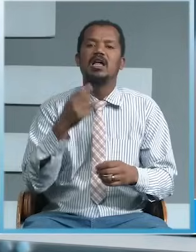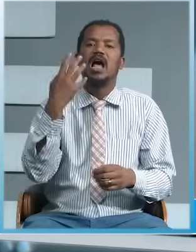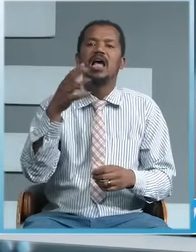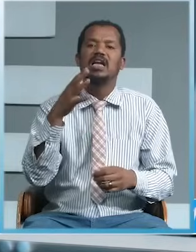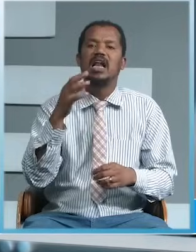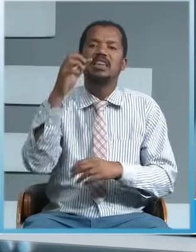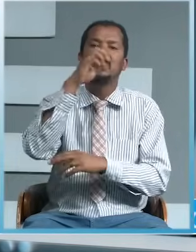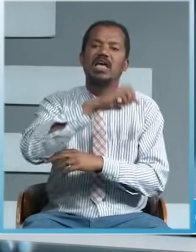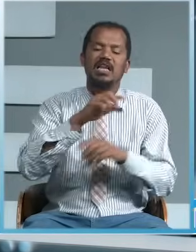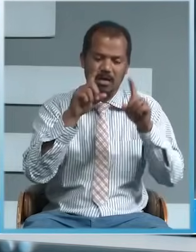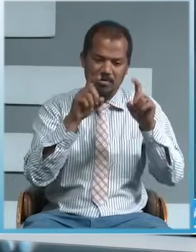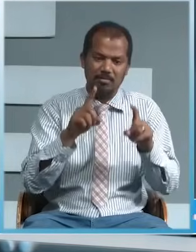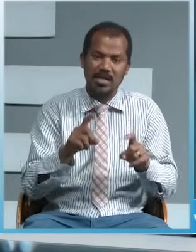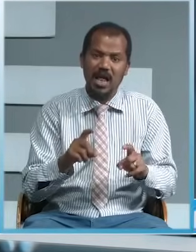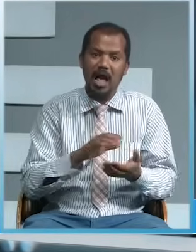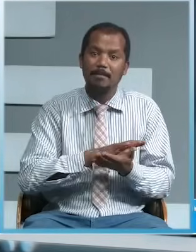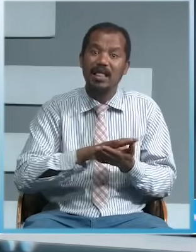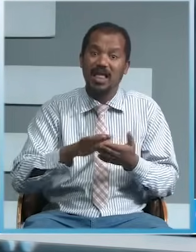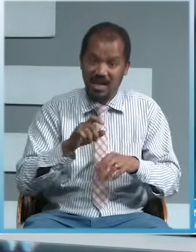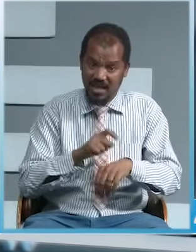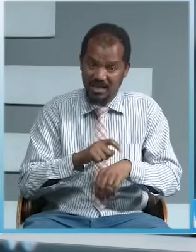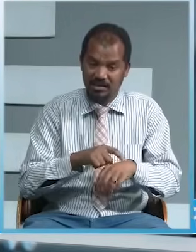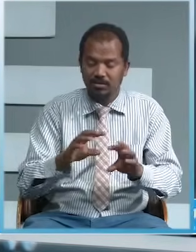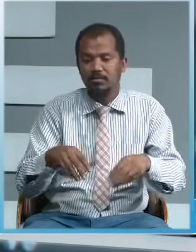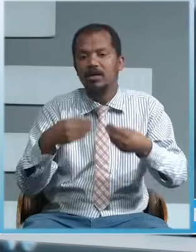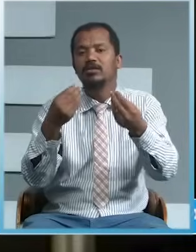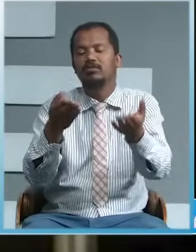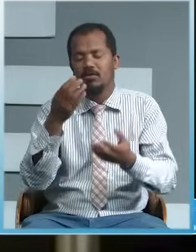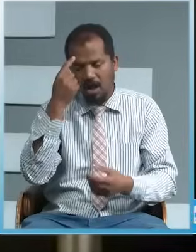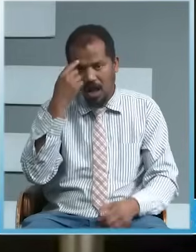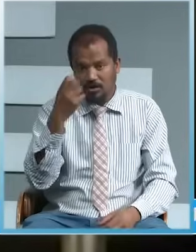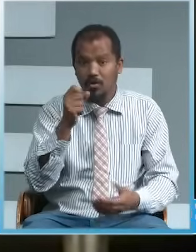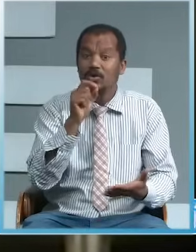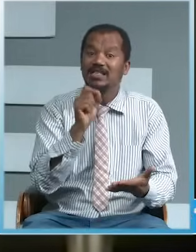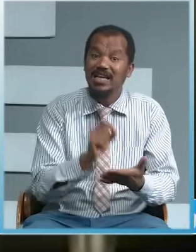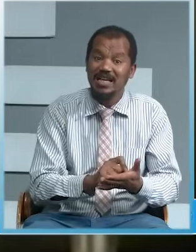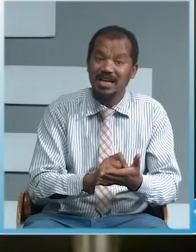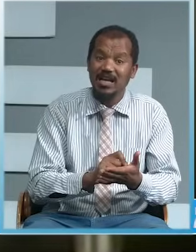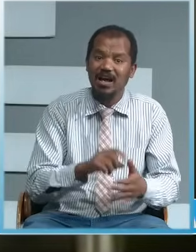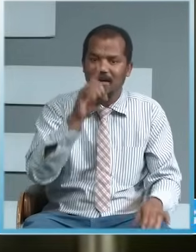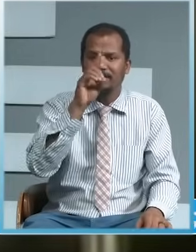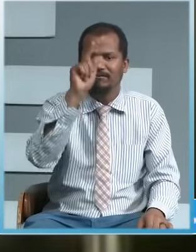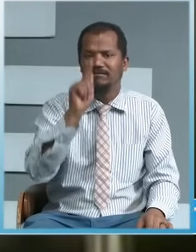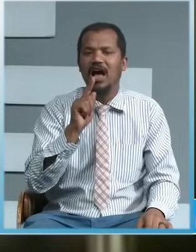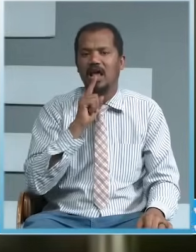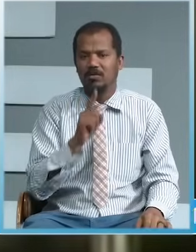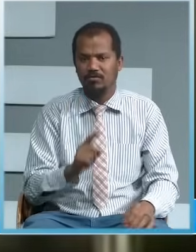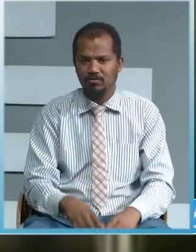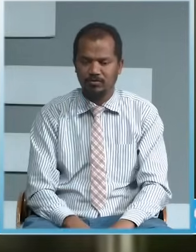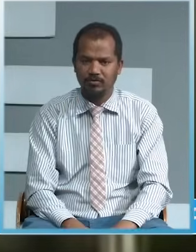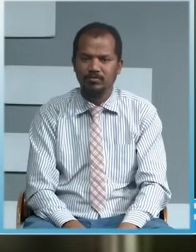ለፖሊስ 14 ቀን የምርመራ ማጣሪያ ጊዜ መሰጠቱን አስታውሶ የዘገበው ፋና